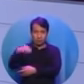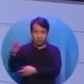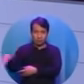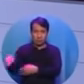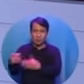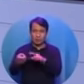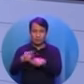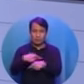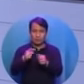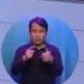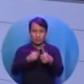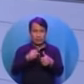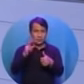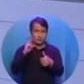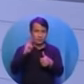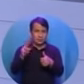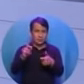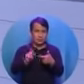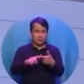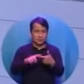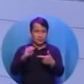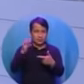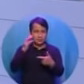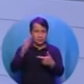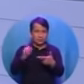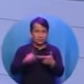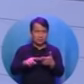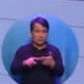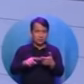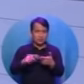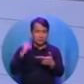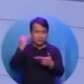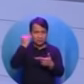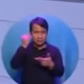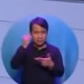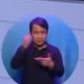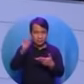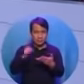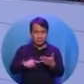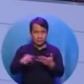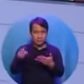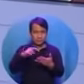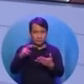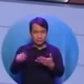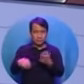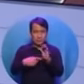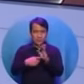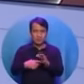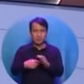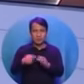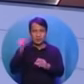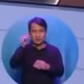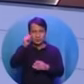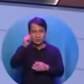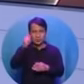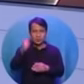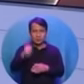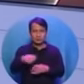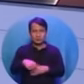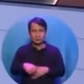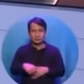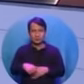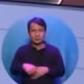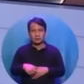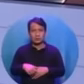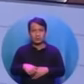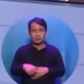sina Vanessa Takan, 19 years old. Jessica Lingatong, 22 years old. Angeline Lingatong, 16